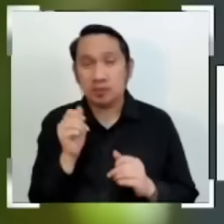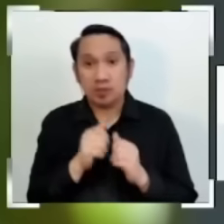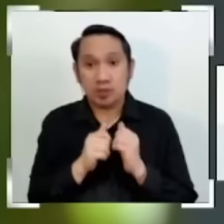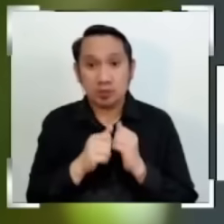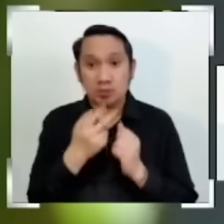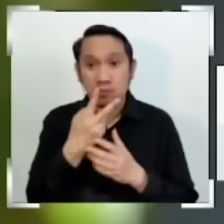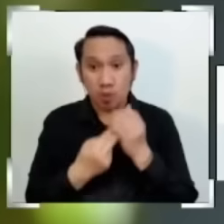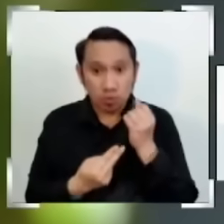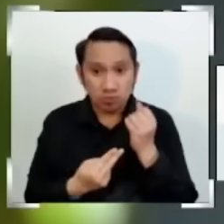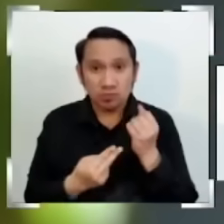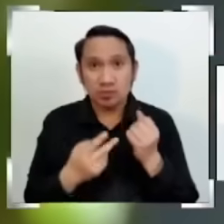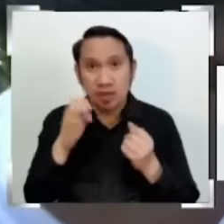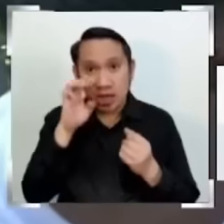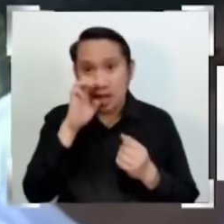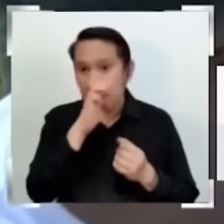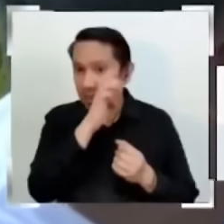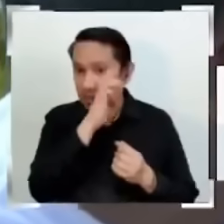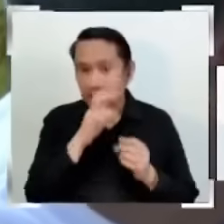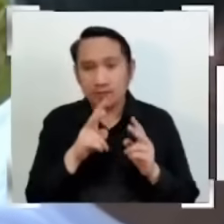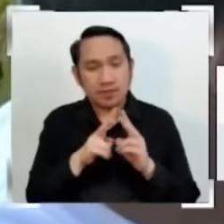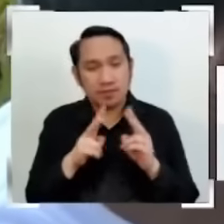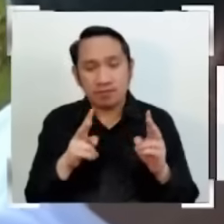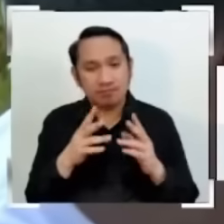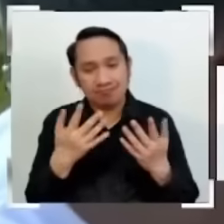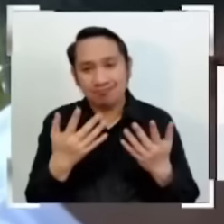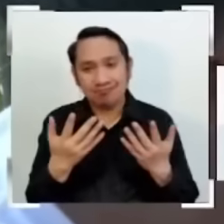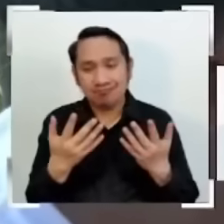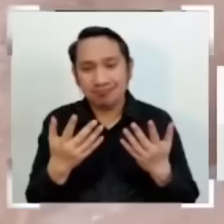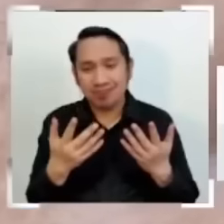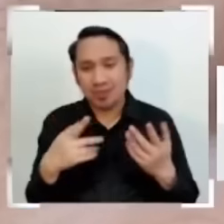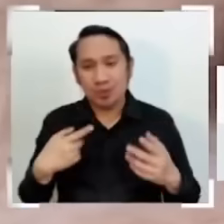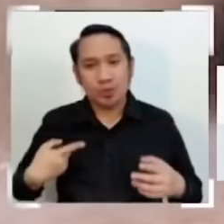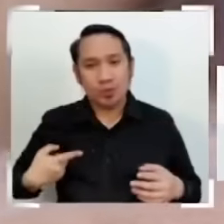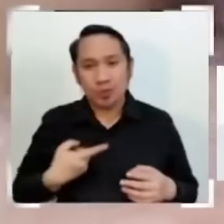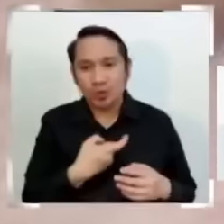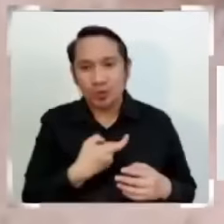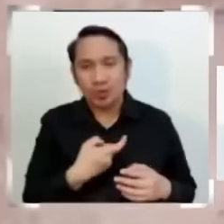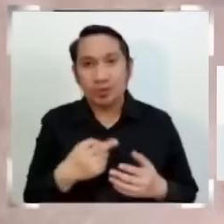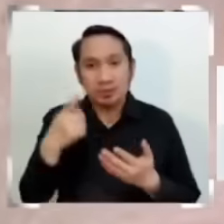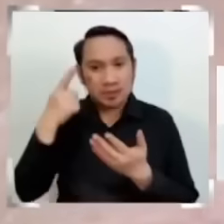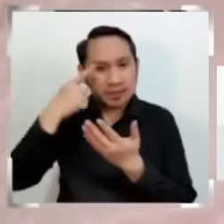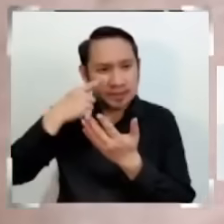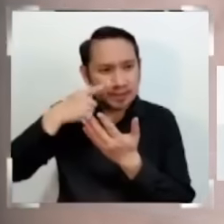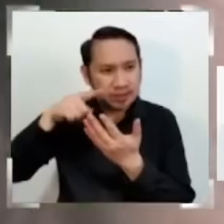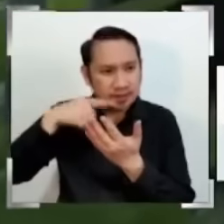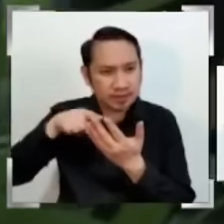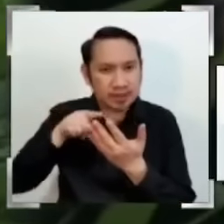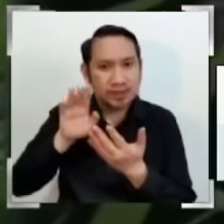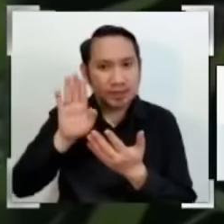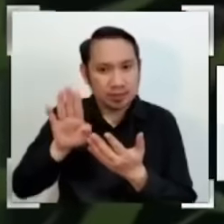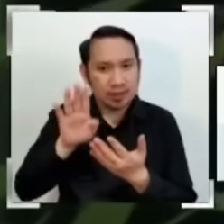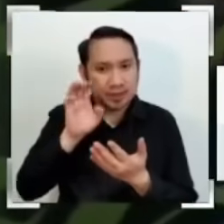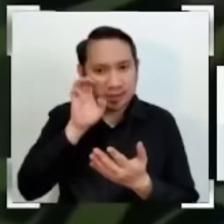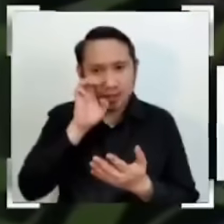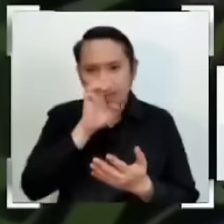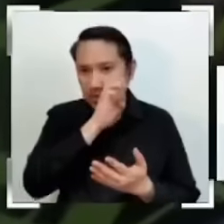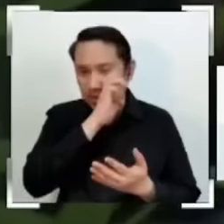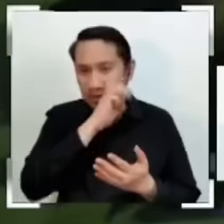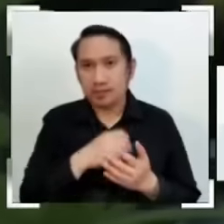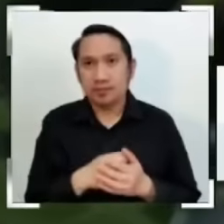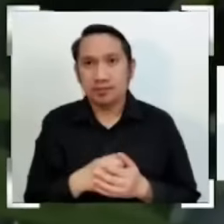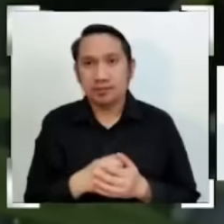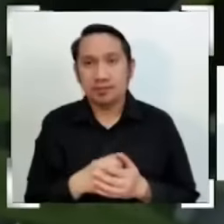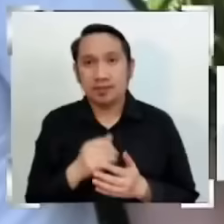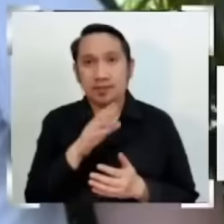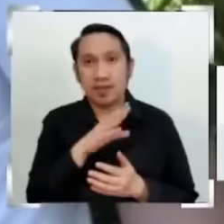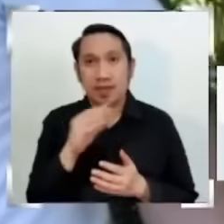bulag, na napakasakit sa atin. Bukas, nakatakdang ipasuri sa mga eksperto ang mga mata ni LB. Pinatututukan ng Occidental